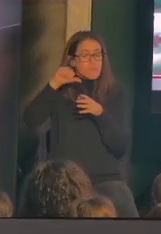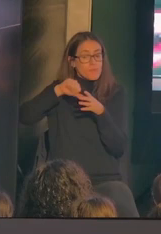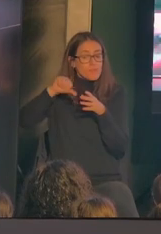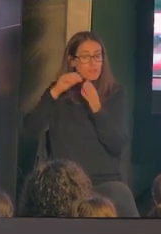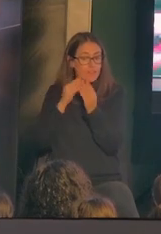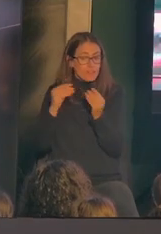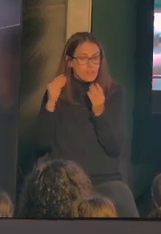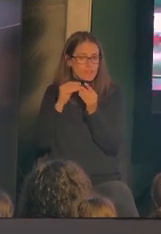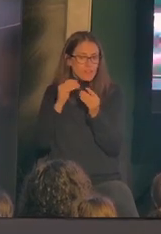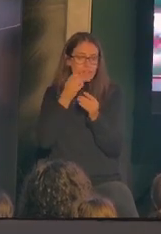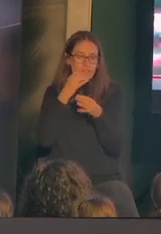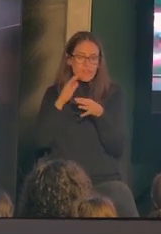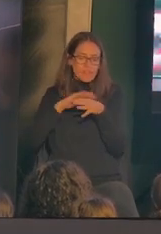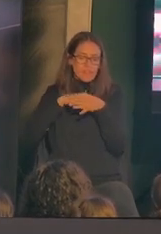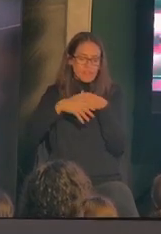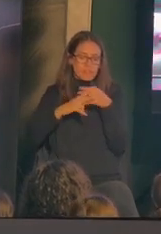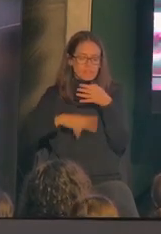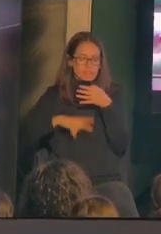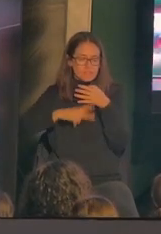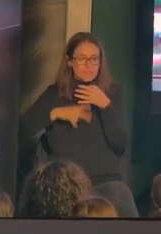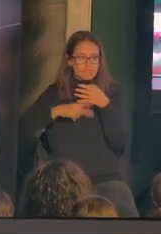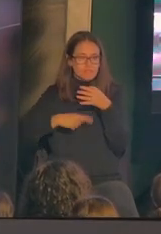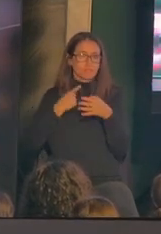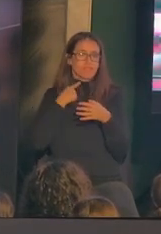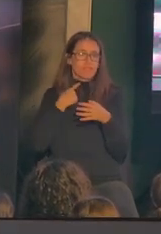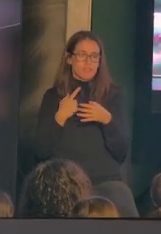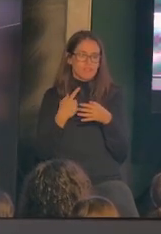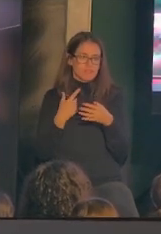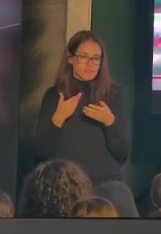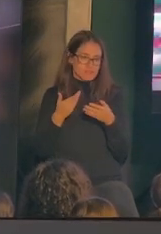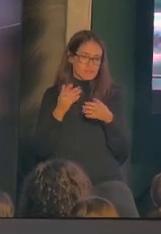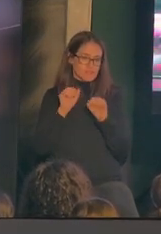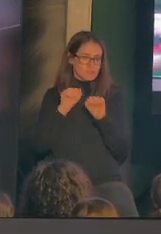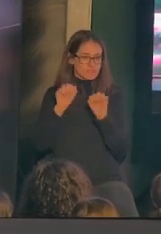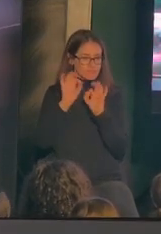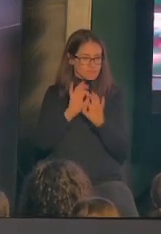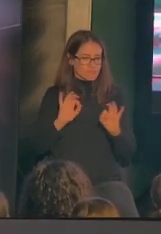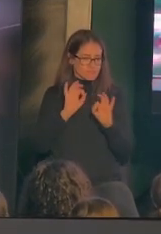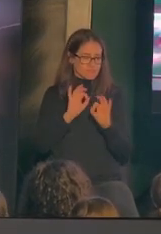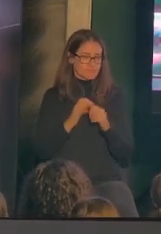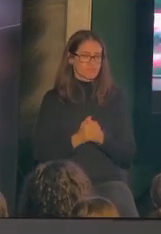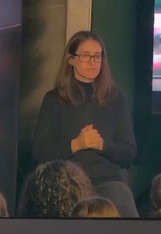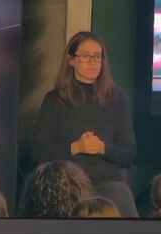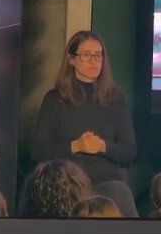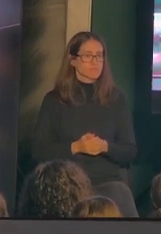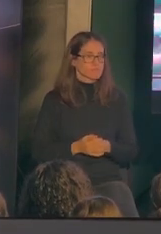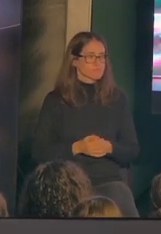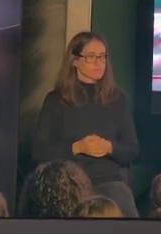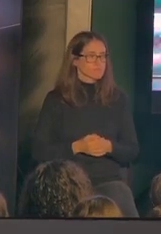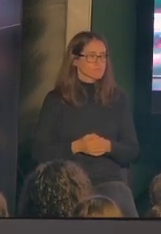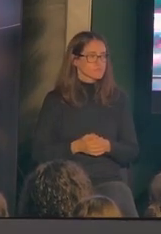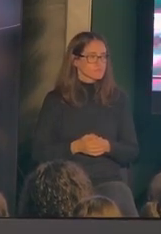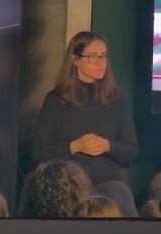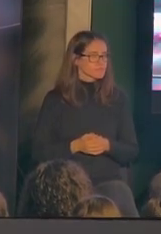ja no la tindrem per res. Això ja està. Perfecte.